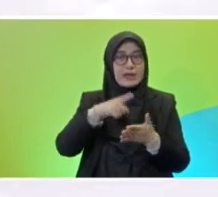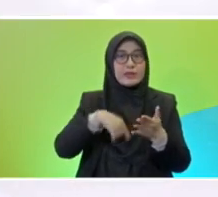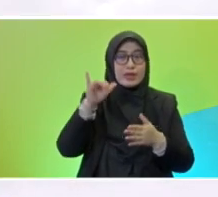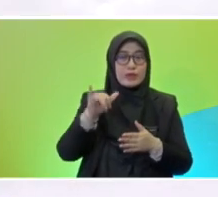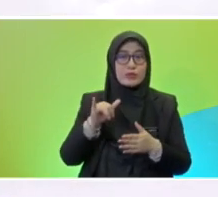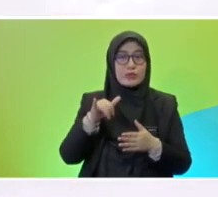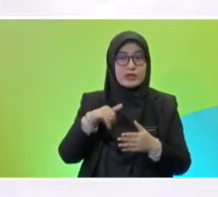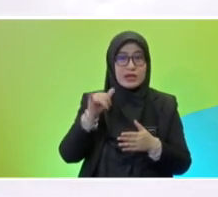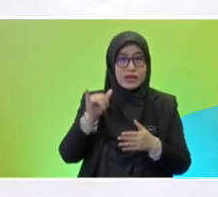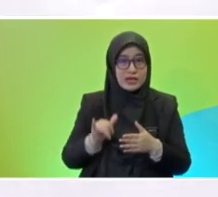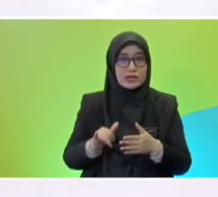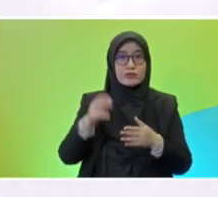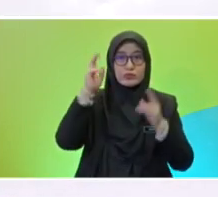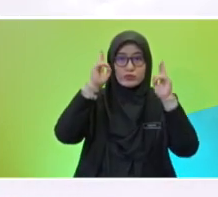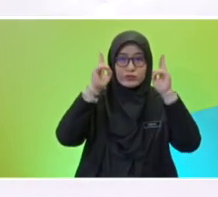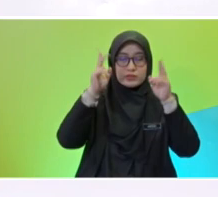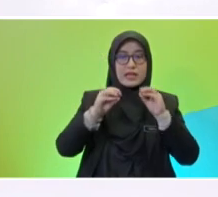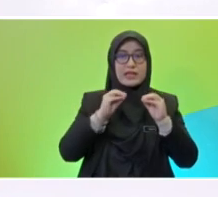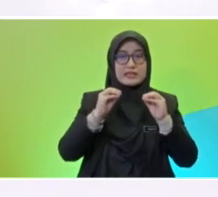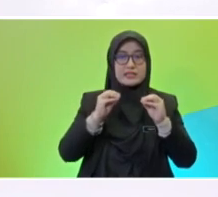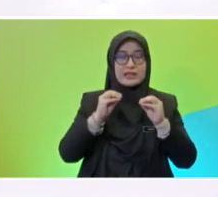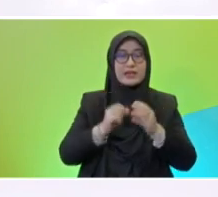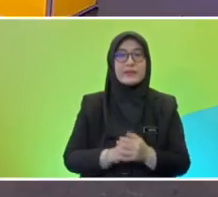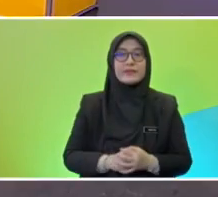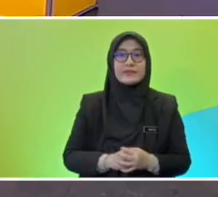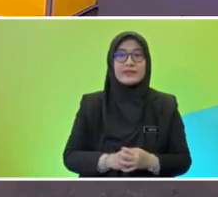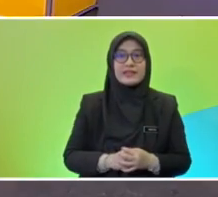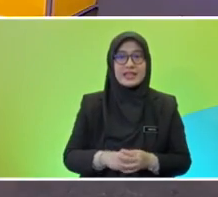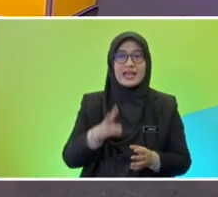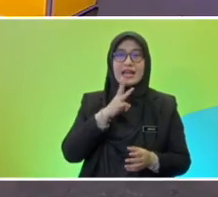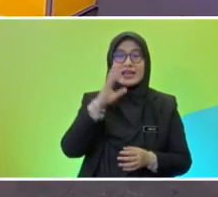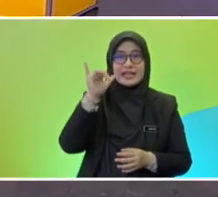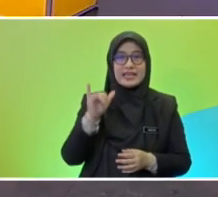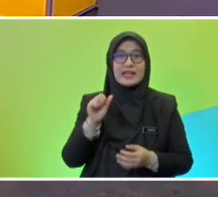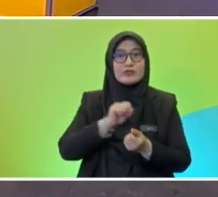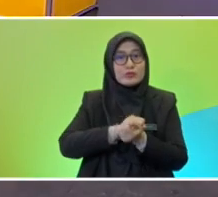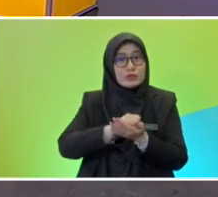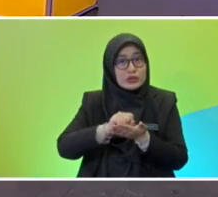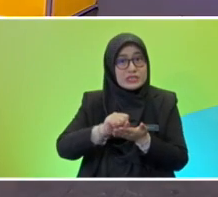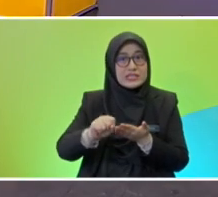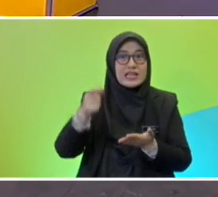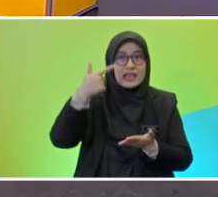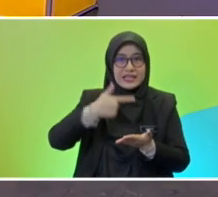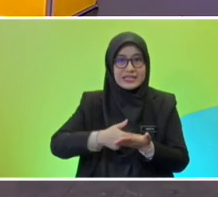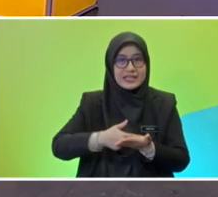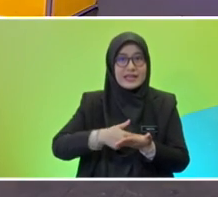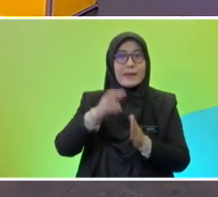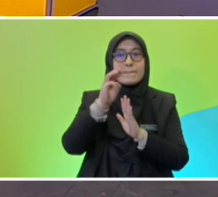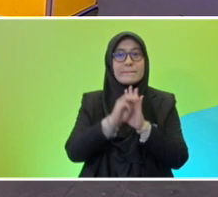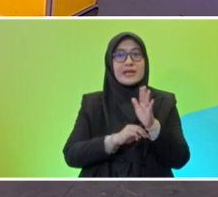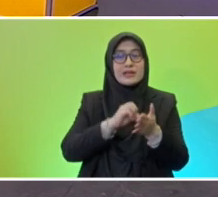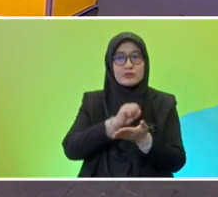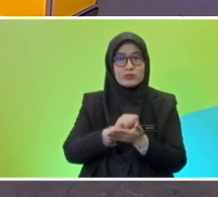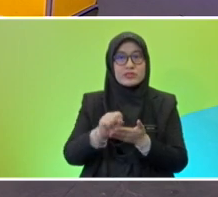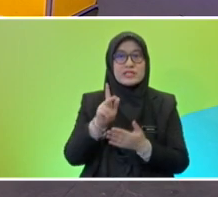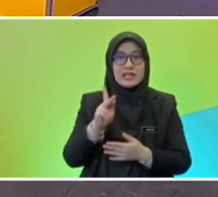Suci lagi menyucikan Ayah Suci lagi menyucikan betul nih Nah pandainya